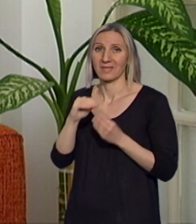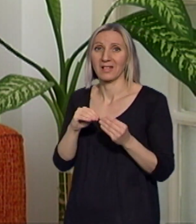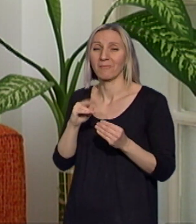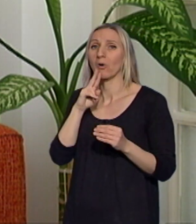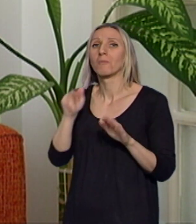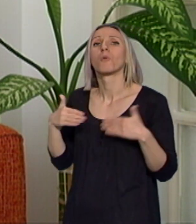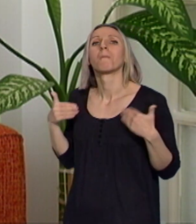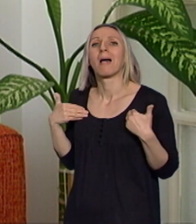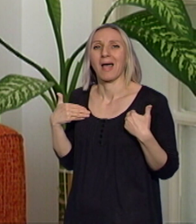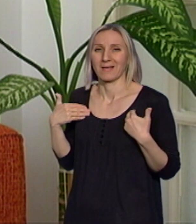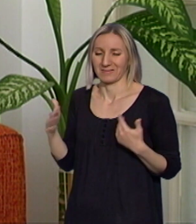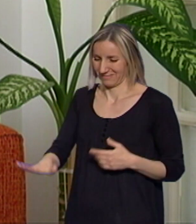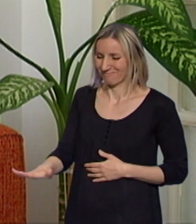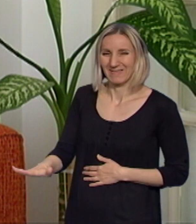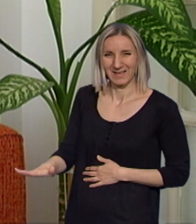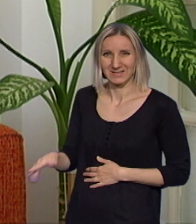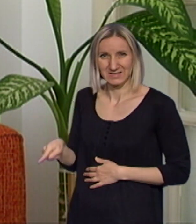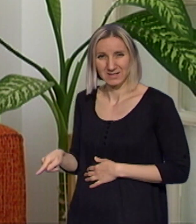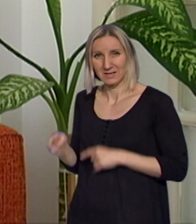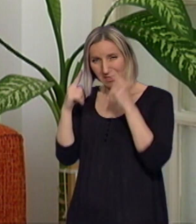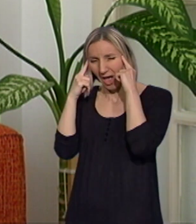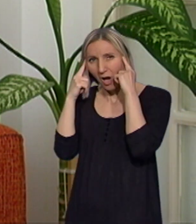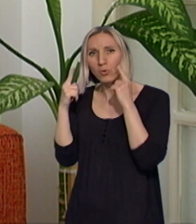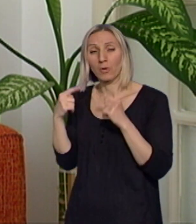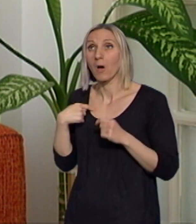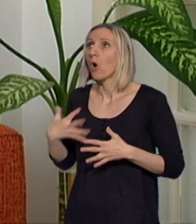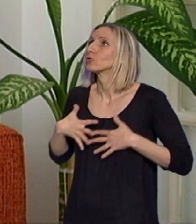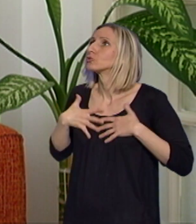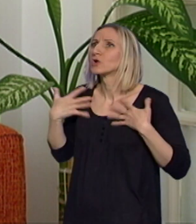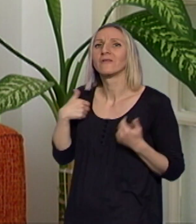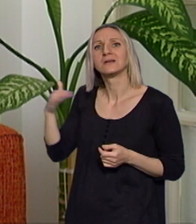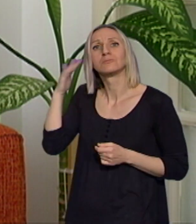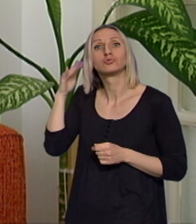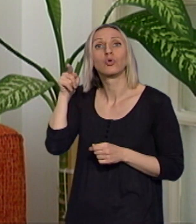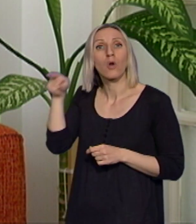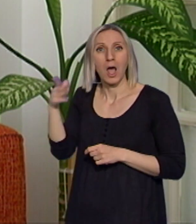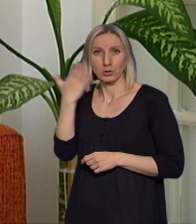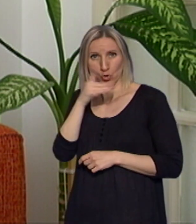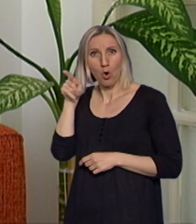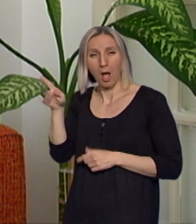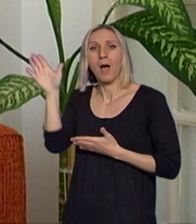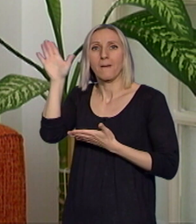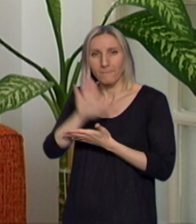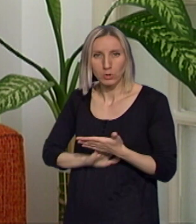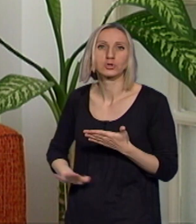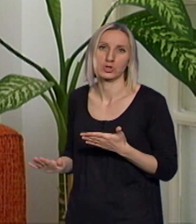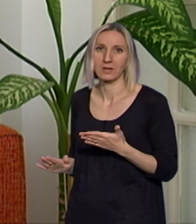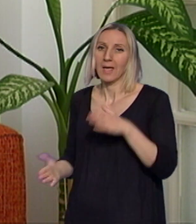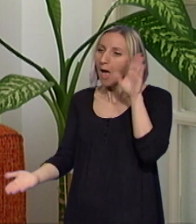dece. I mislim, ja sam se baš oduševila kada sam čula da kreću u tom